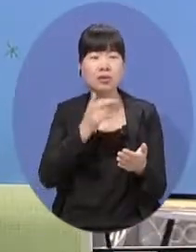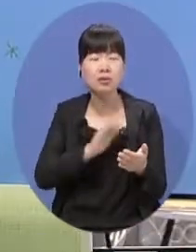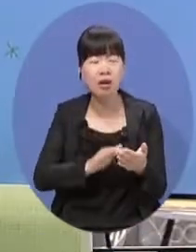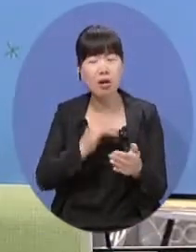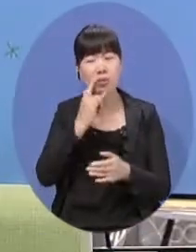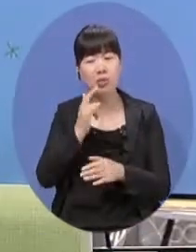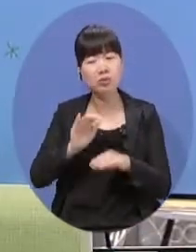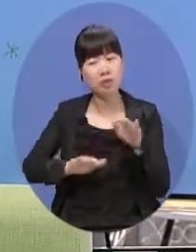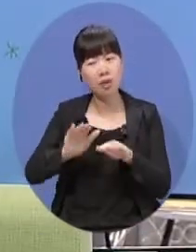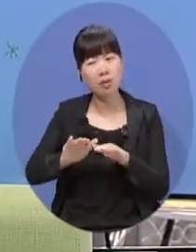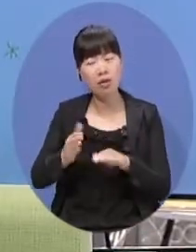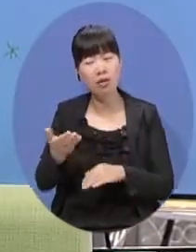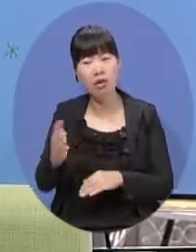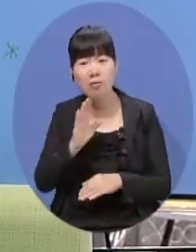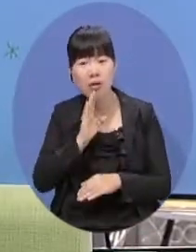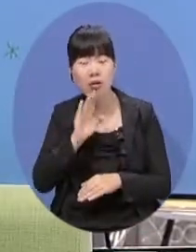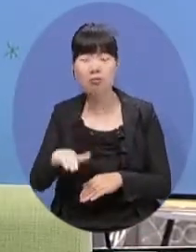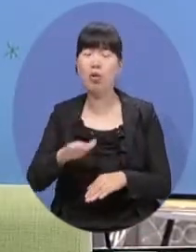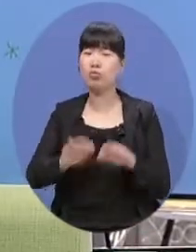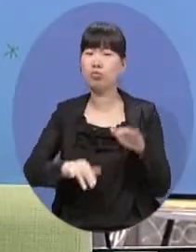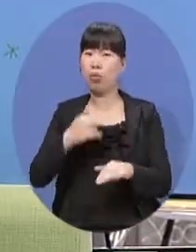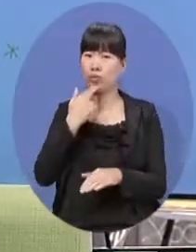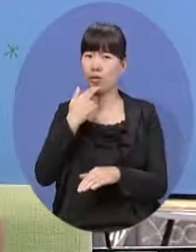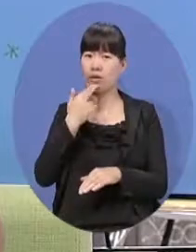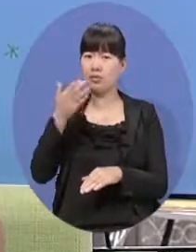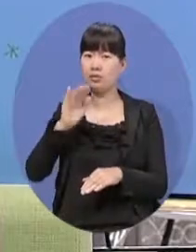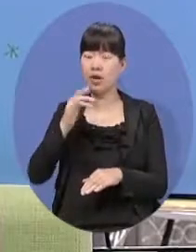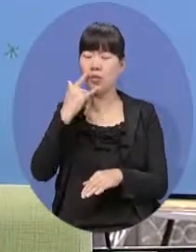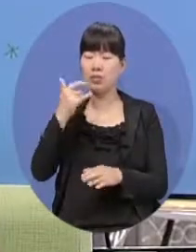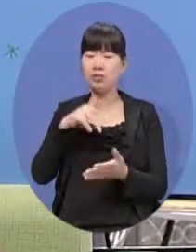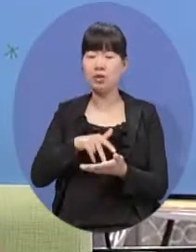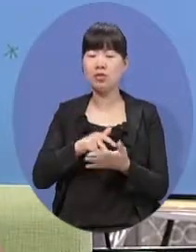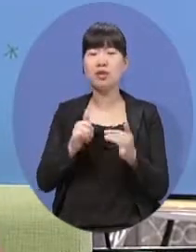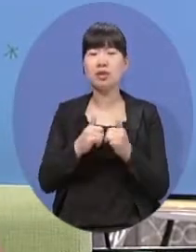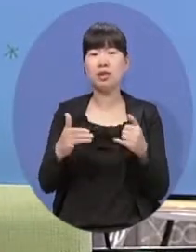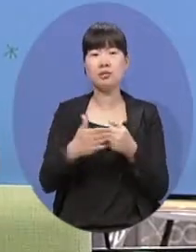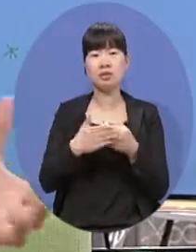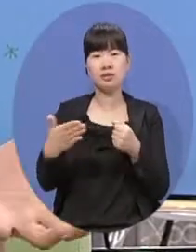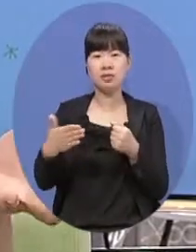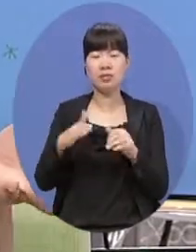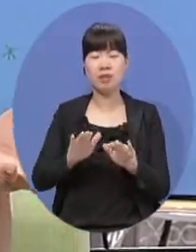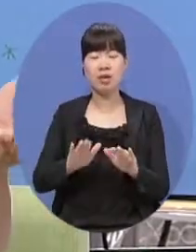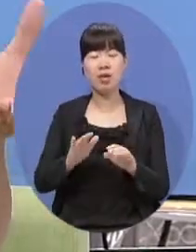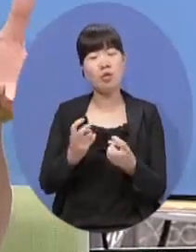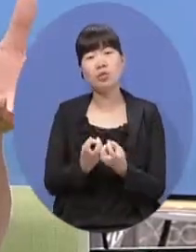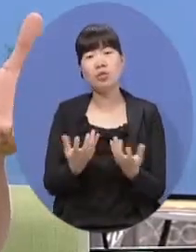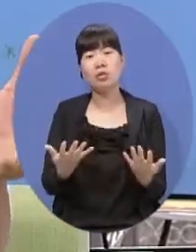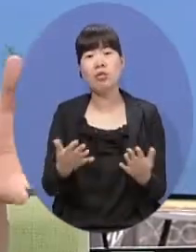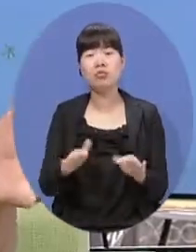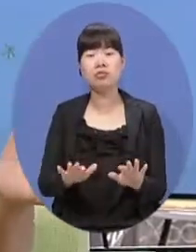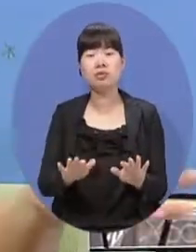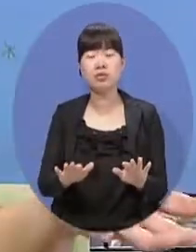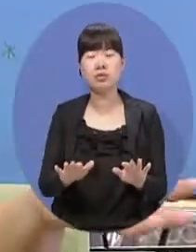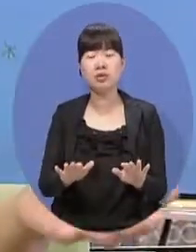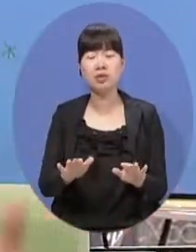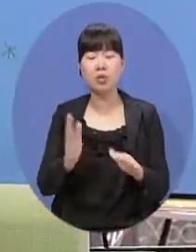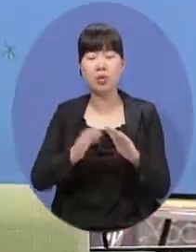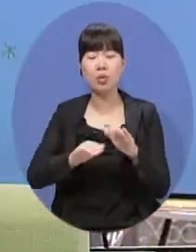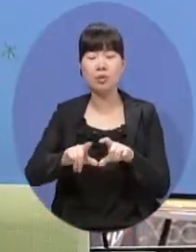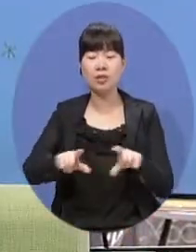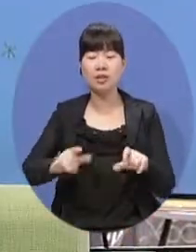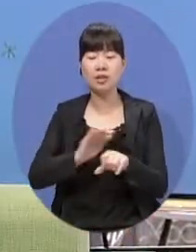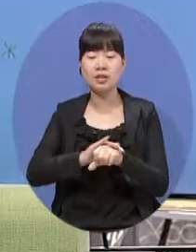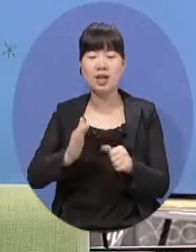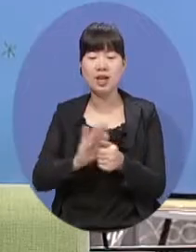우린 차별하지 않는다, 이러지만, 부모님도 이게 사람이기 때문에 어쩔 수 없이 이게 좀 공평하게 잘해주긴